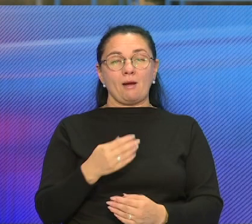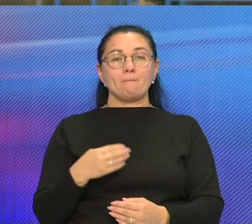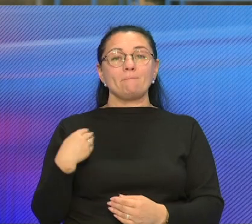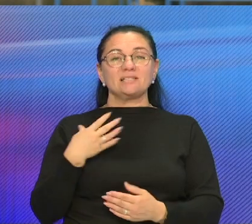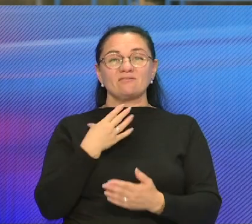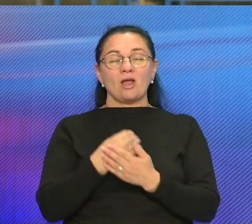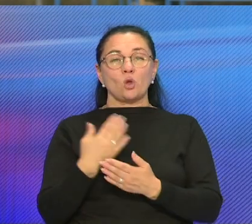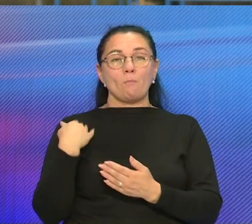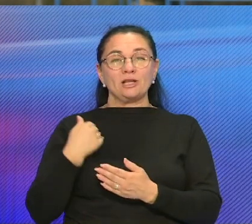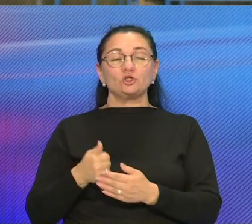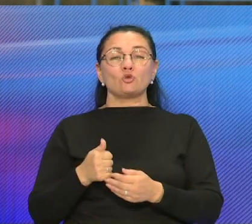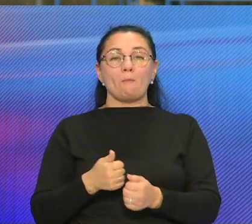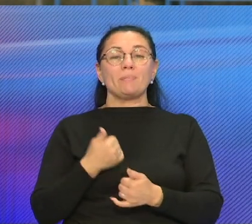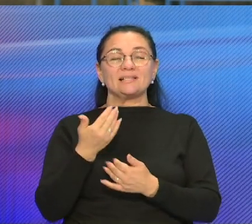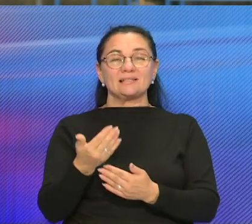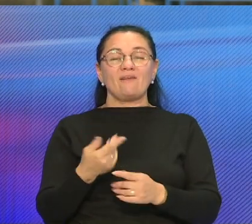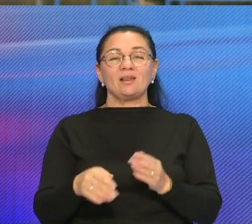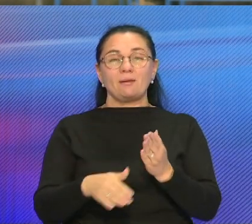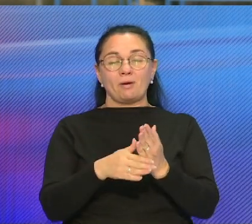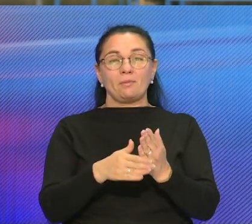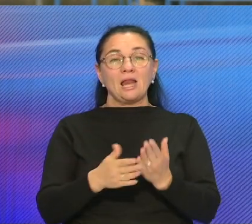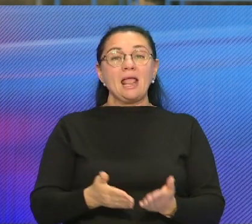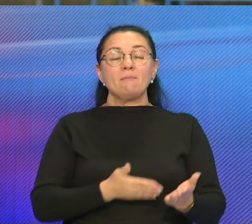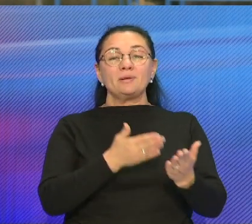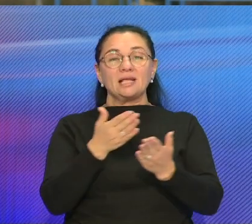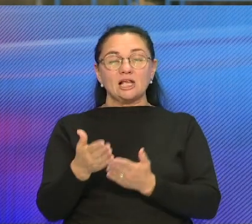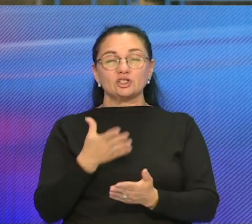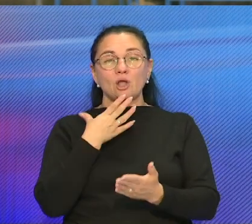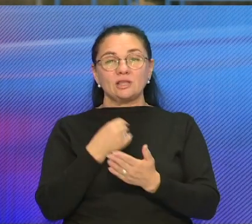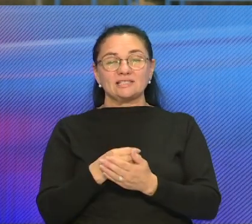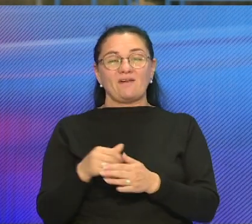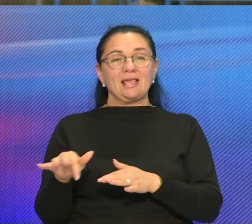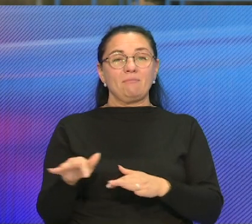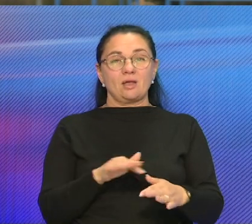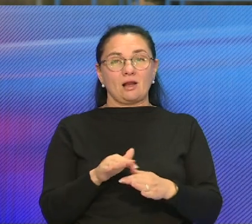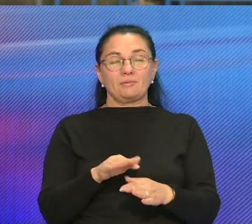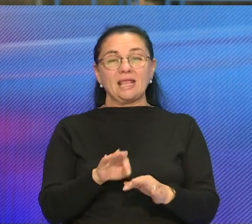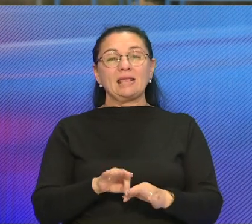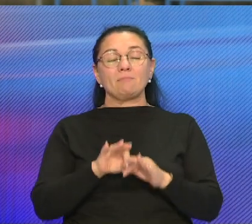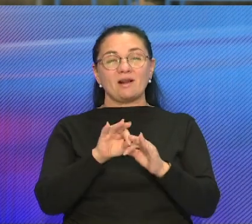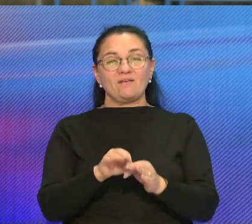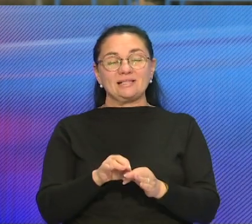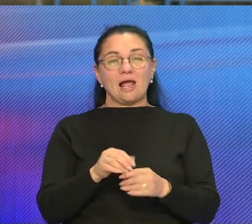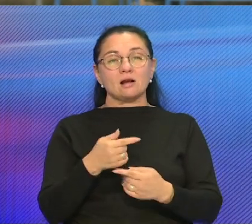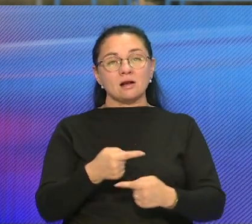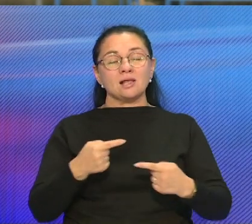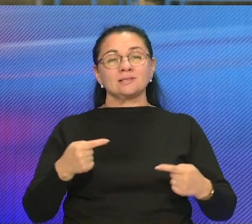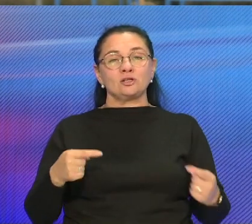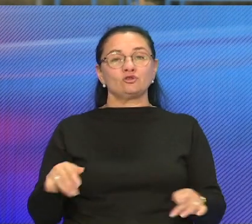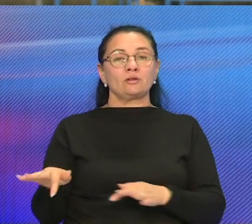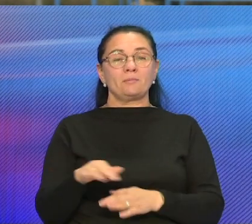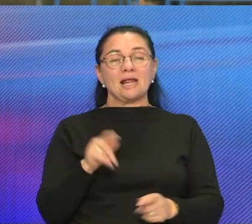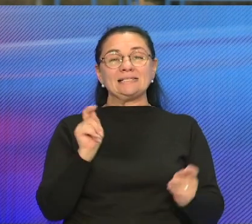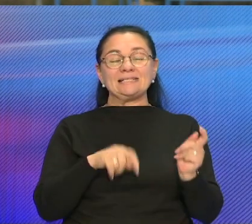не только приглашая на свои мероприятия, но и проводя различные семинары, приглашая наших педагогов в